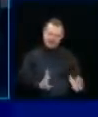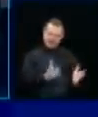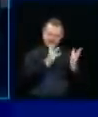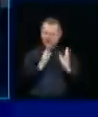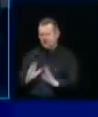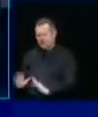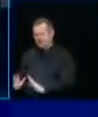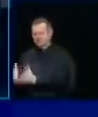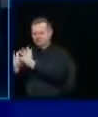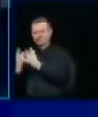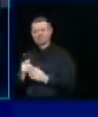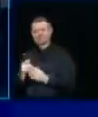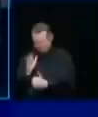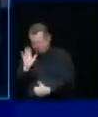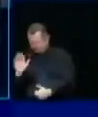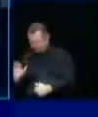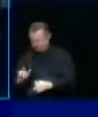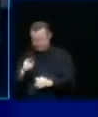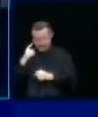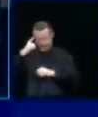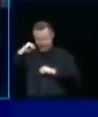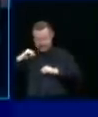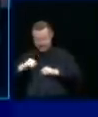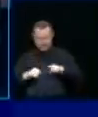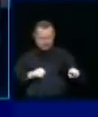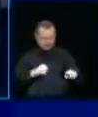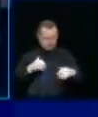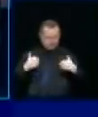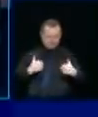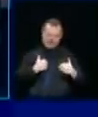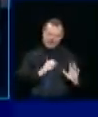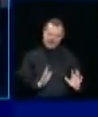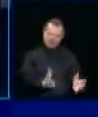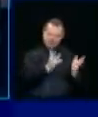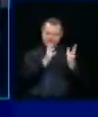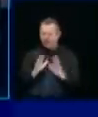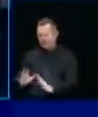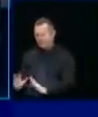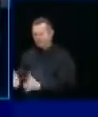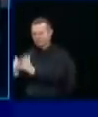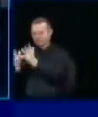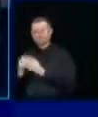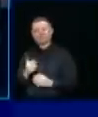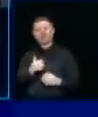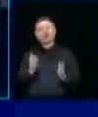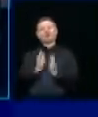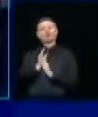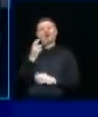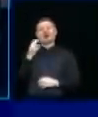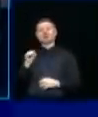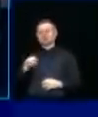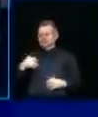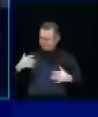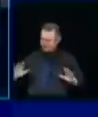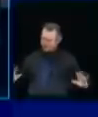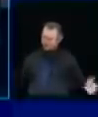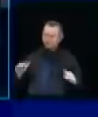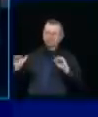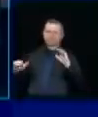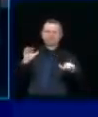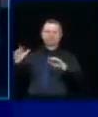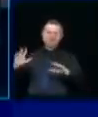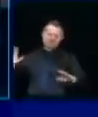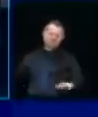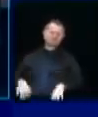Поскольку старшие школы должны организовывать людей, то я попросил старшие школы организовать мероприятия, на которых они